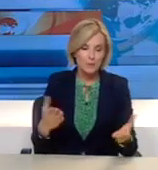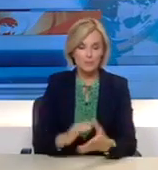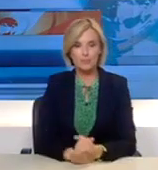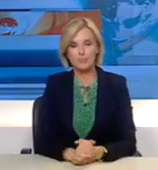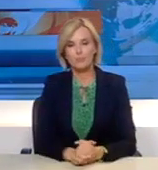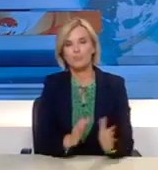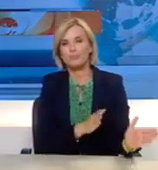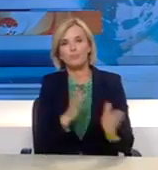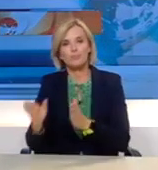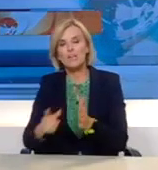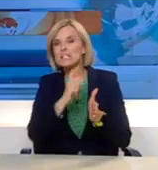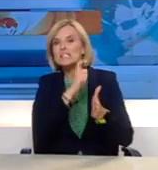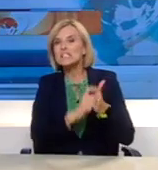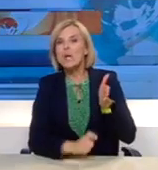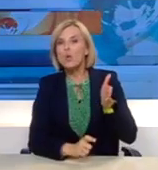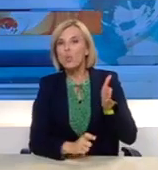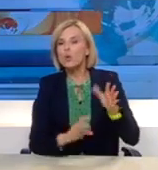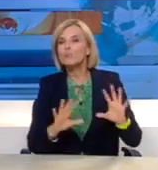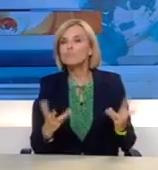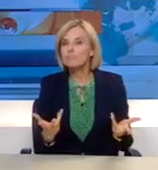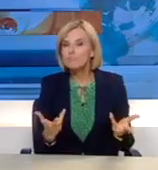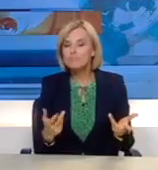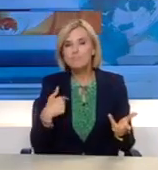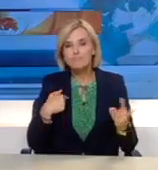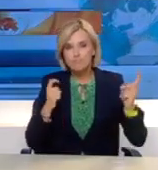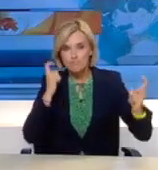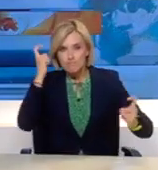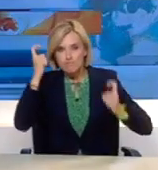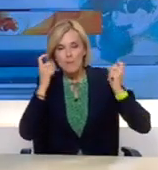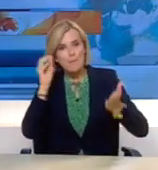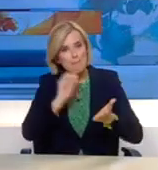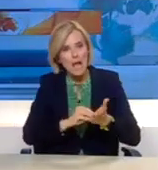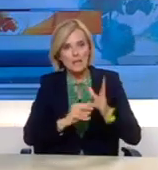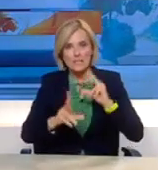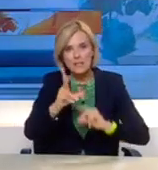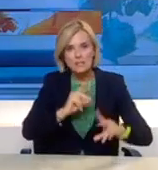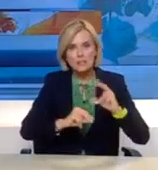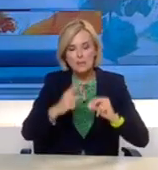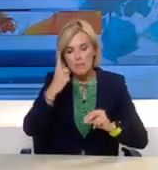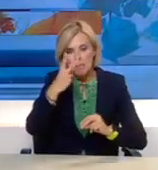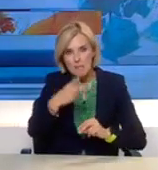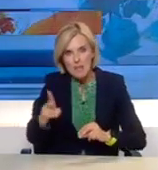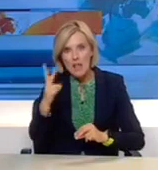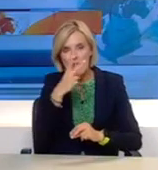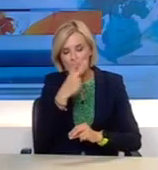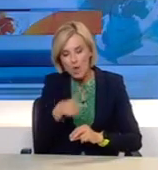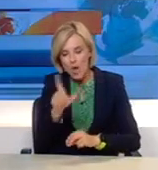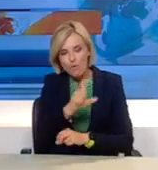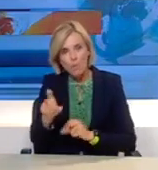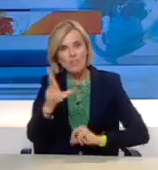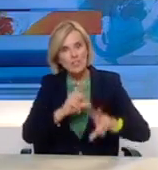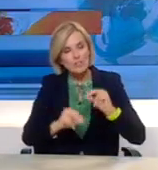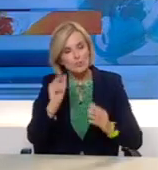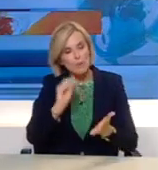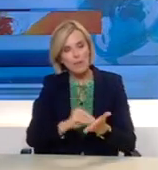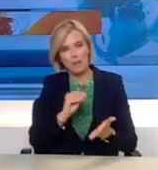Τώρα όσον αφορά τα ξενοδοχεία, αυτό θα εκτιμηθεί νομίζω ξανά μέσα στις επόμενες 1-2 εβδομάδες.